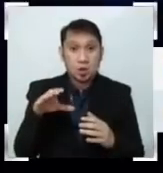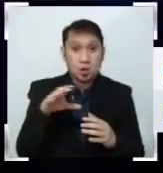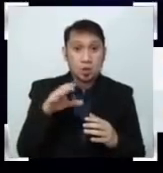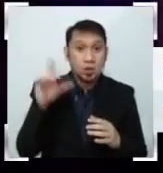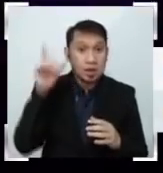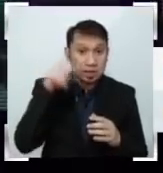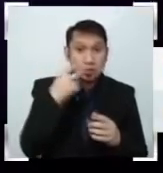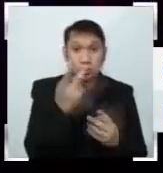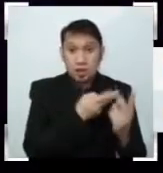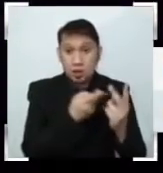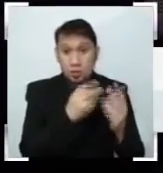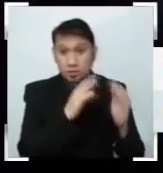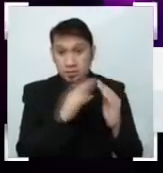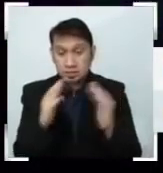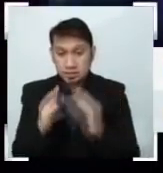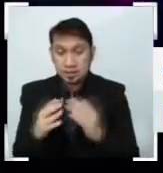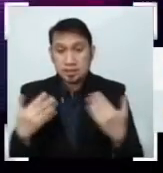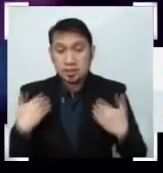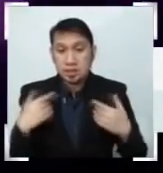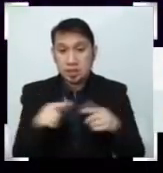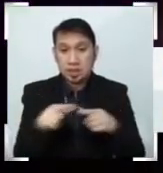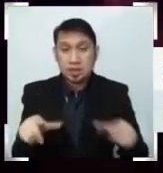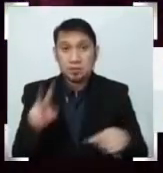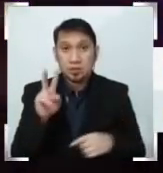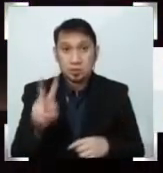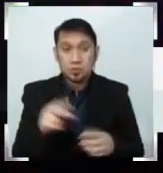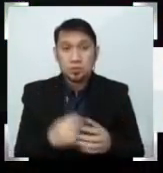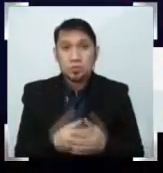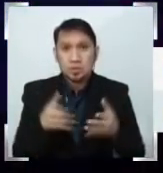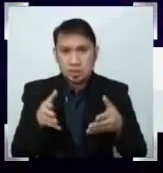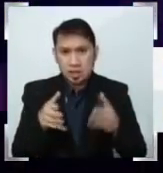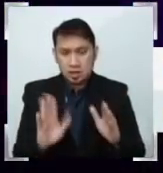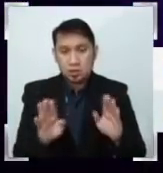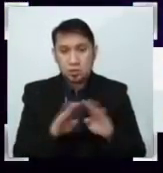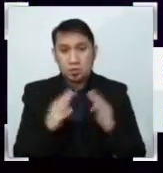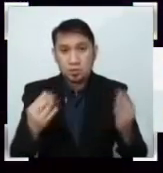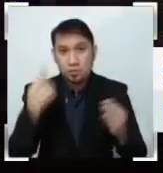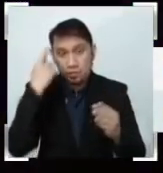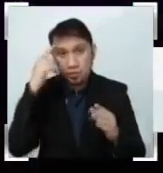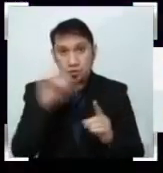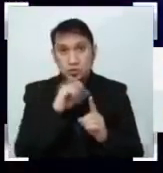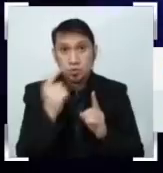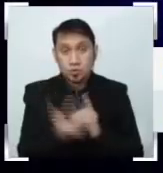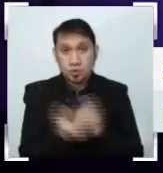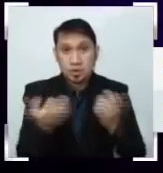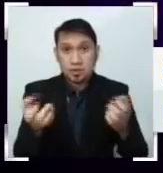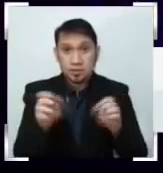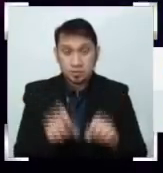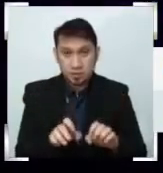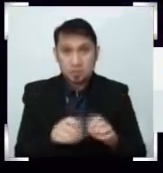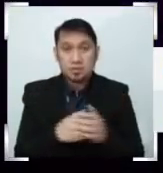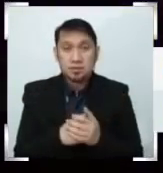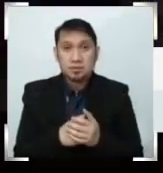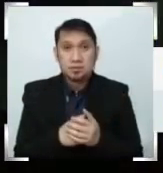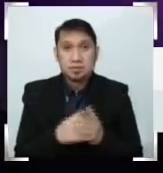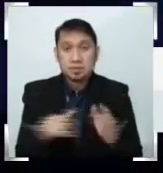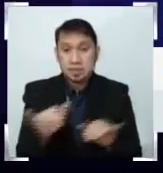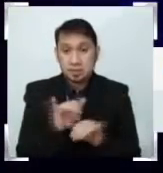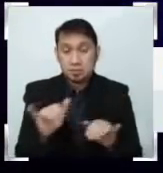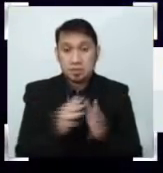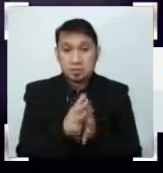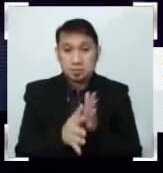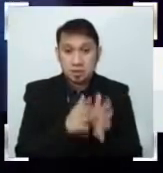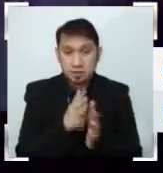City. Pinapayagan na ang operasyon ng venues para sa social events tulad ng mga party. Pero dapat hanggang